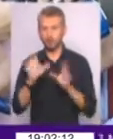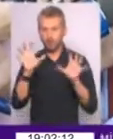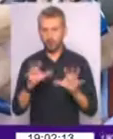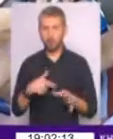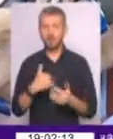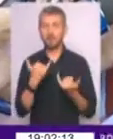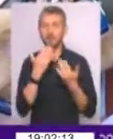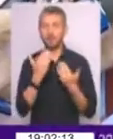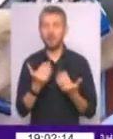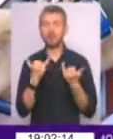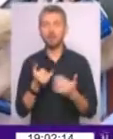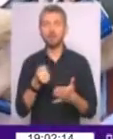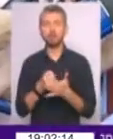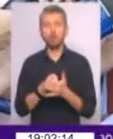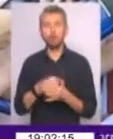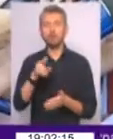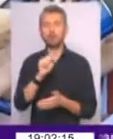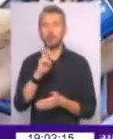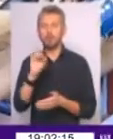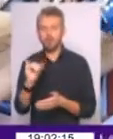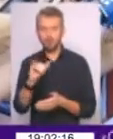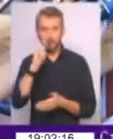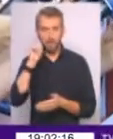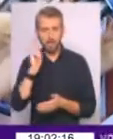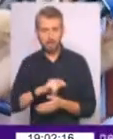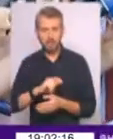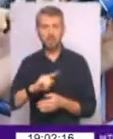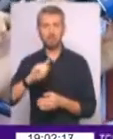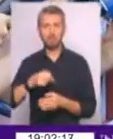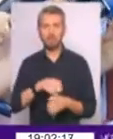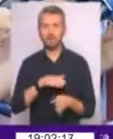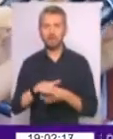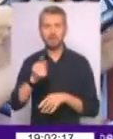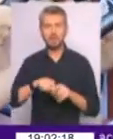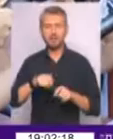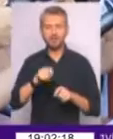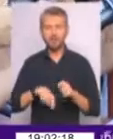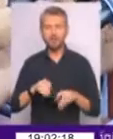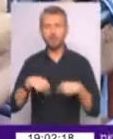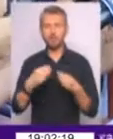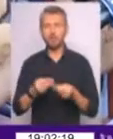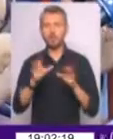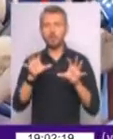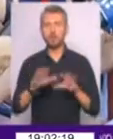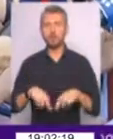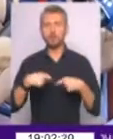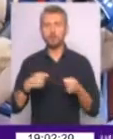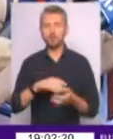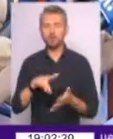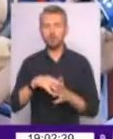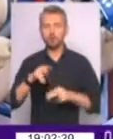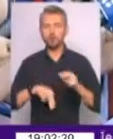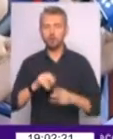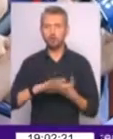зараз публічно до ДАБІ України з вимогою здійснити перевірку видачі, законності видачі містобудівних